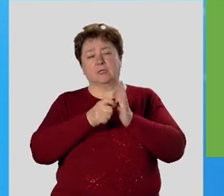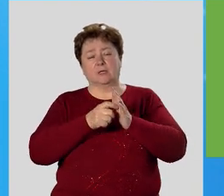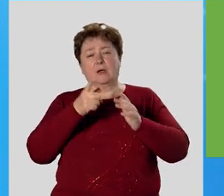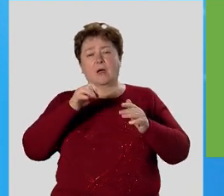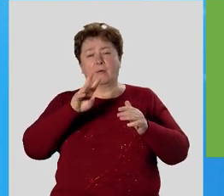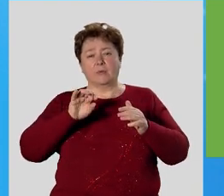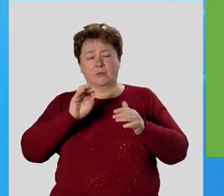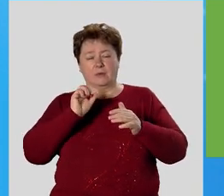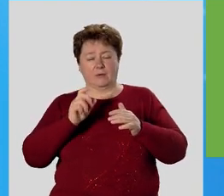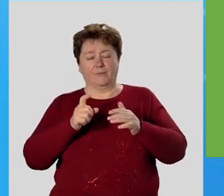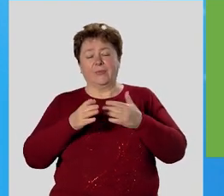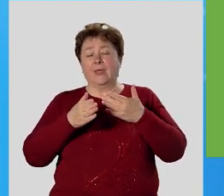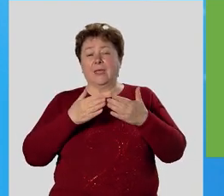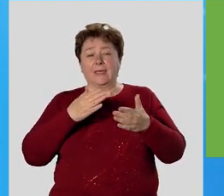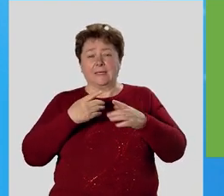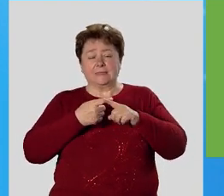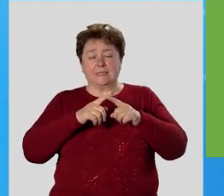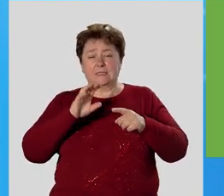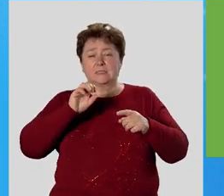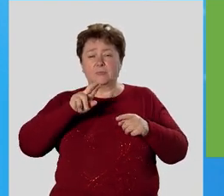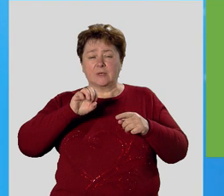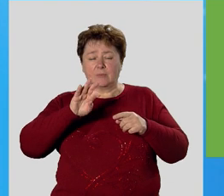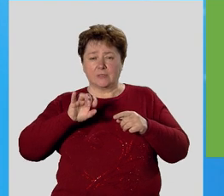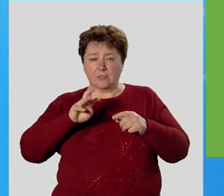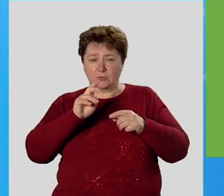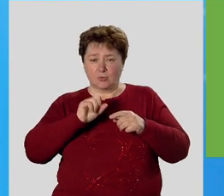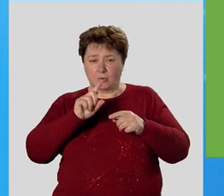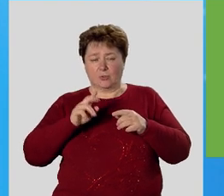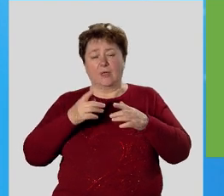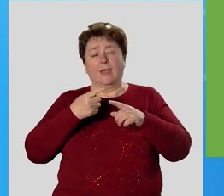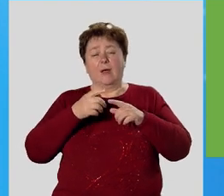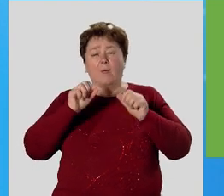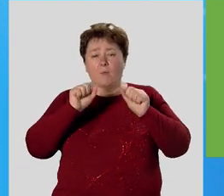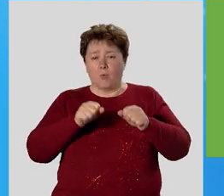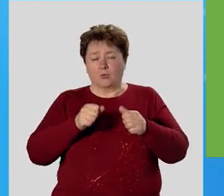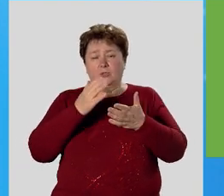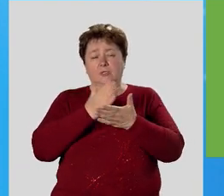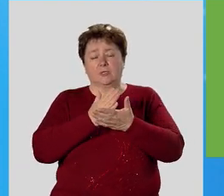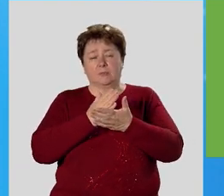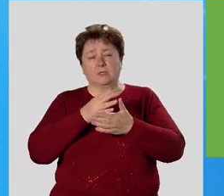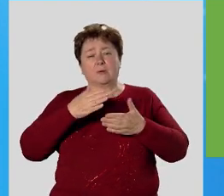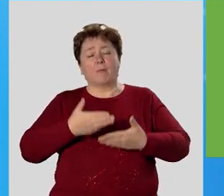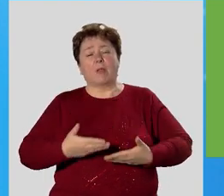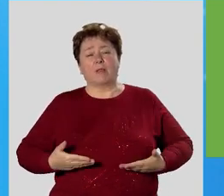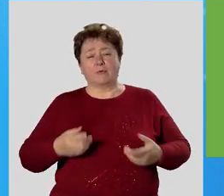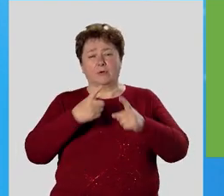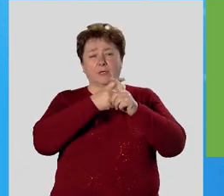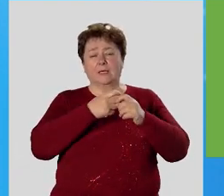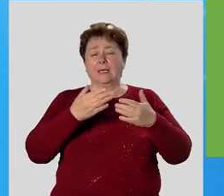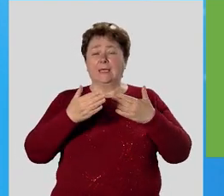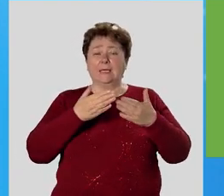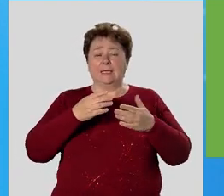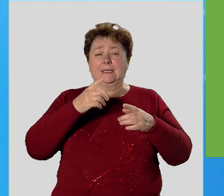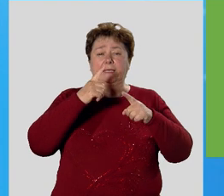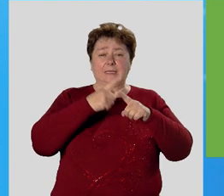и гаметах. Если это сперматозоид, то тогда он может иметь половую хромосому либо X,